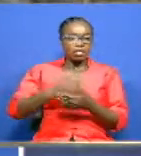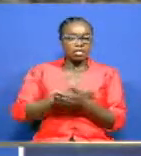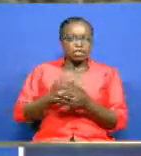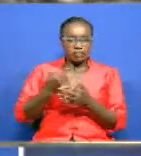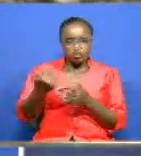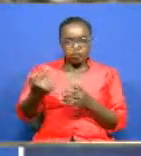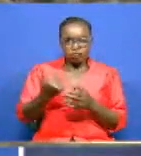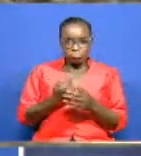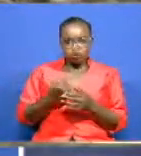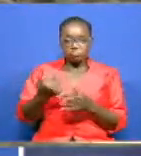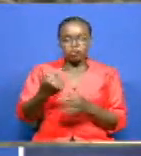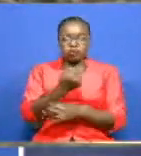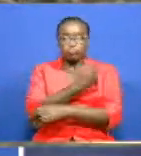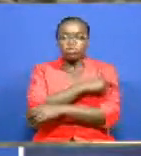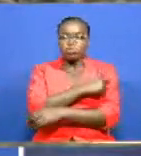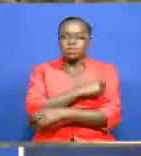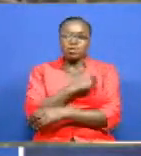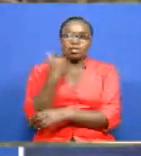hospital.